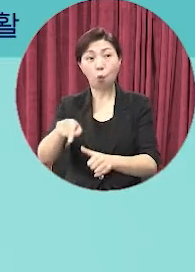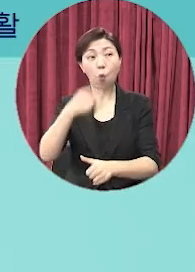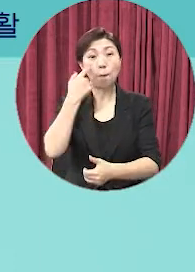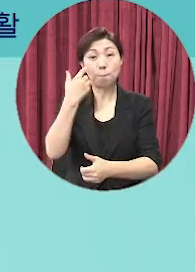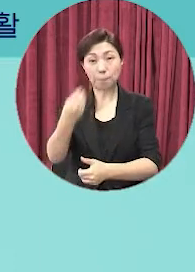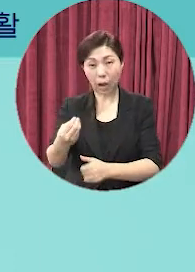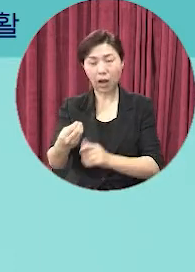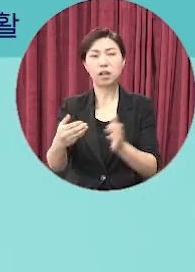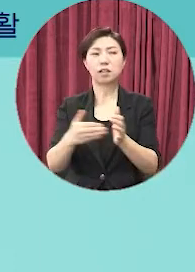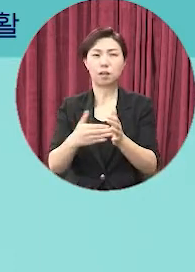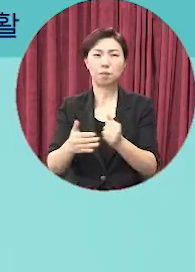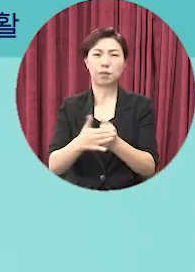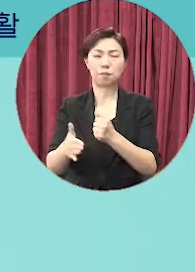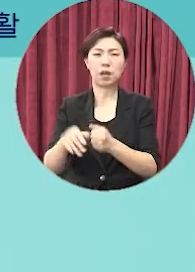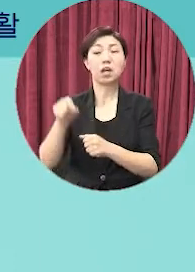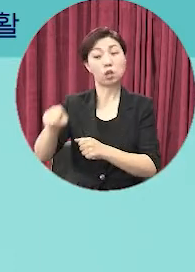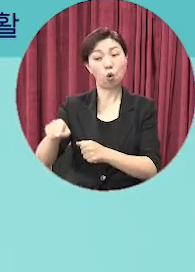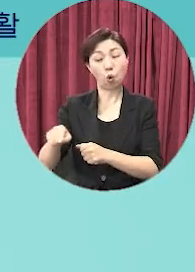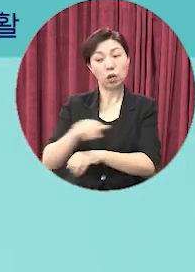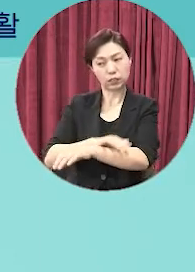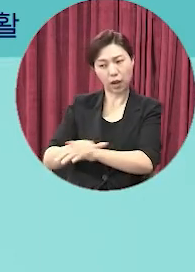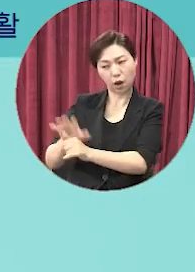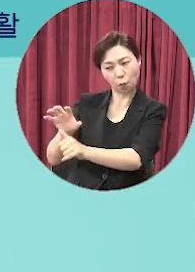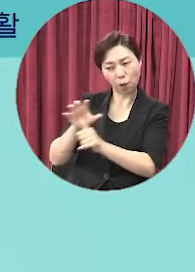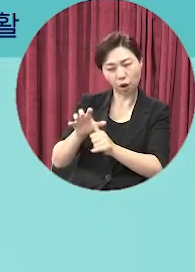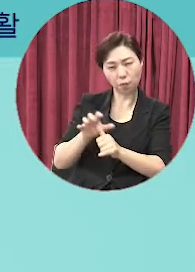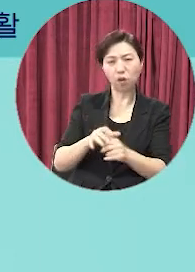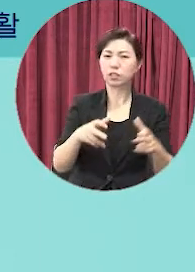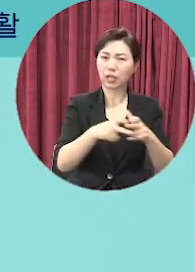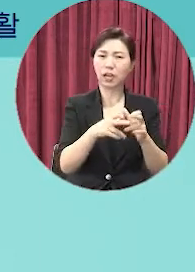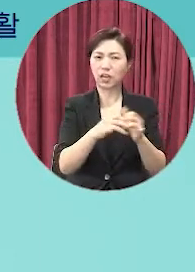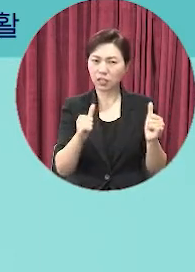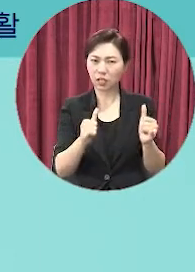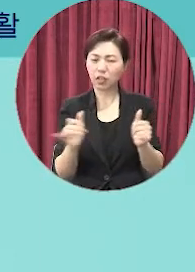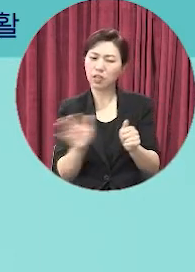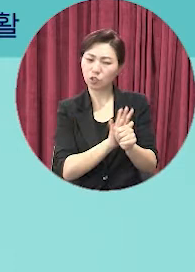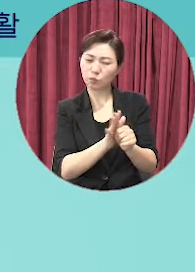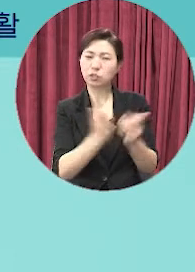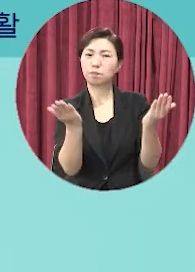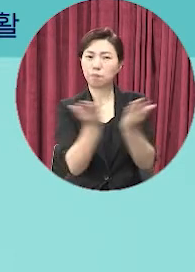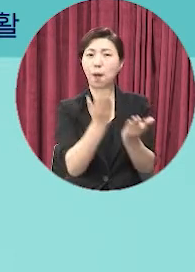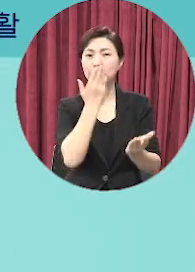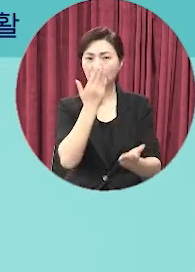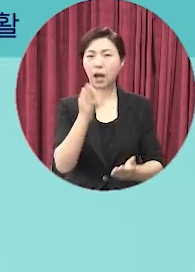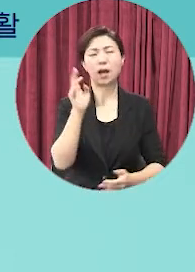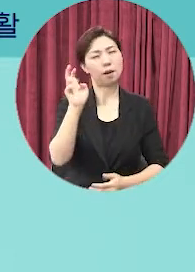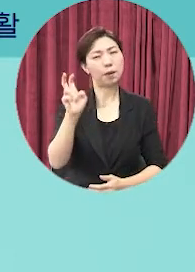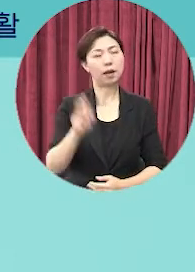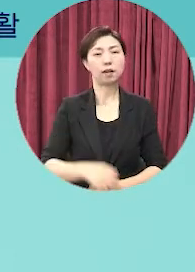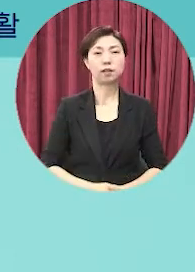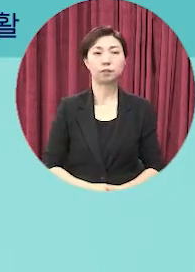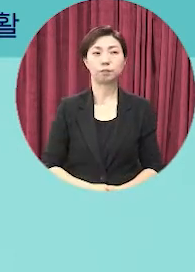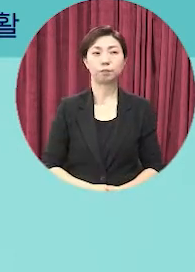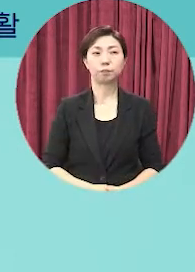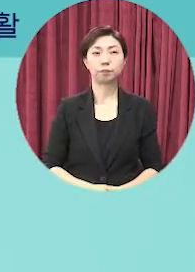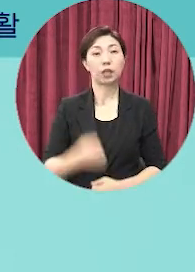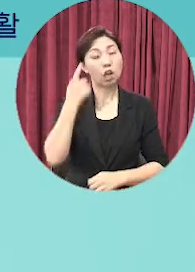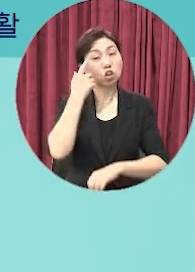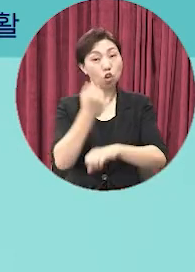장애인에게 활용 가능할 것으로 생각을 했습니다. 그리고 본 연구 동안에